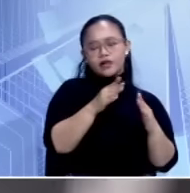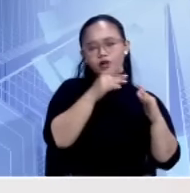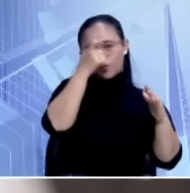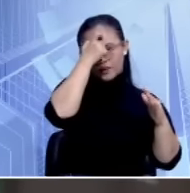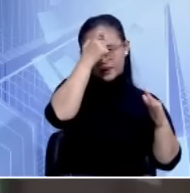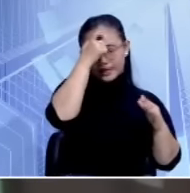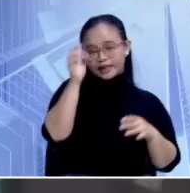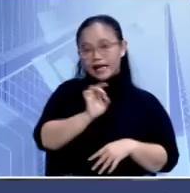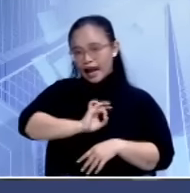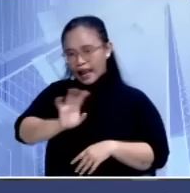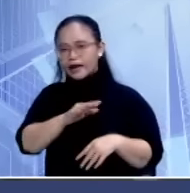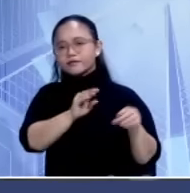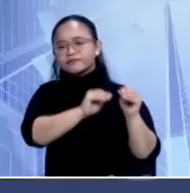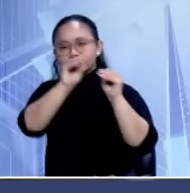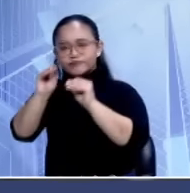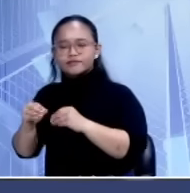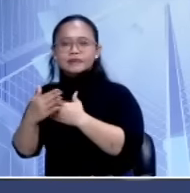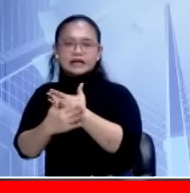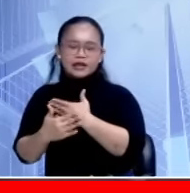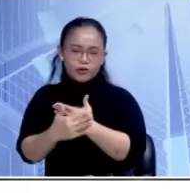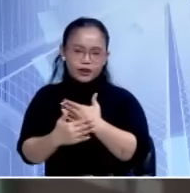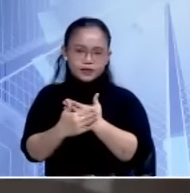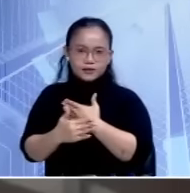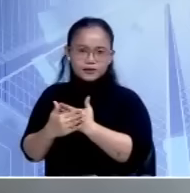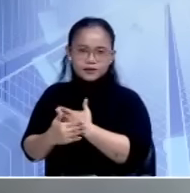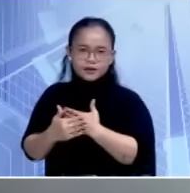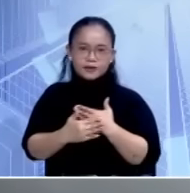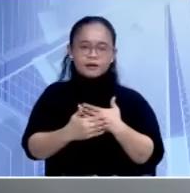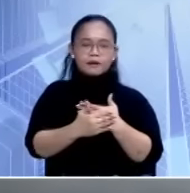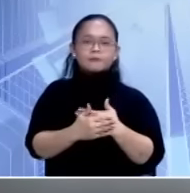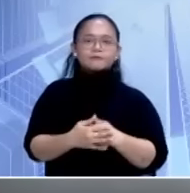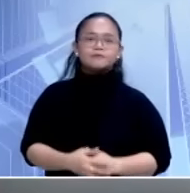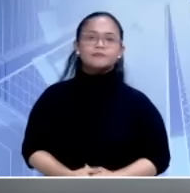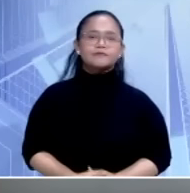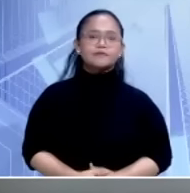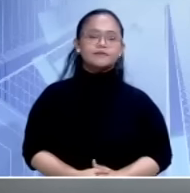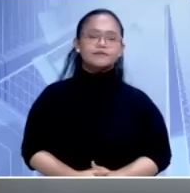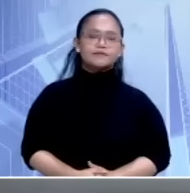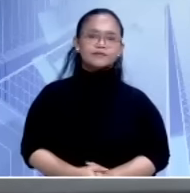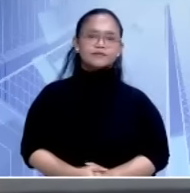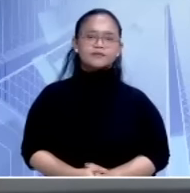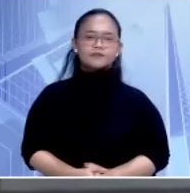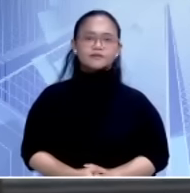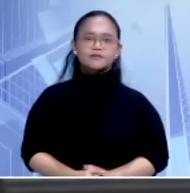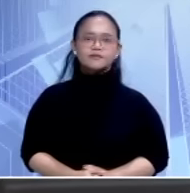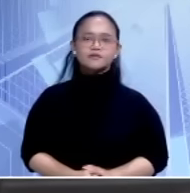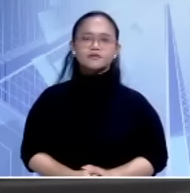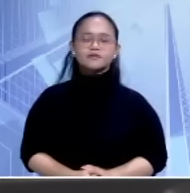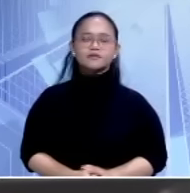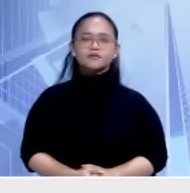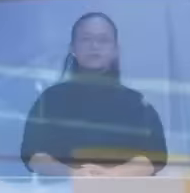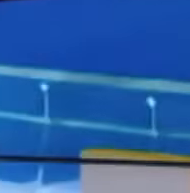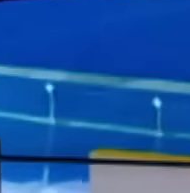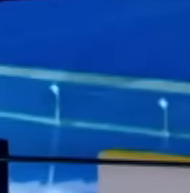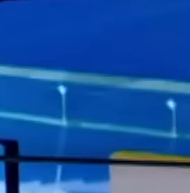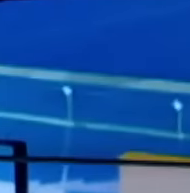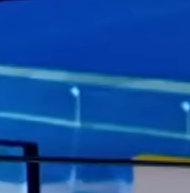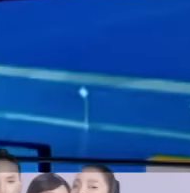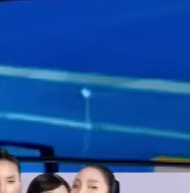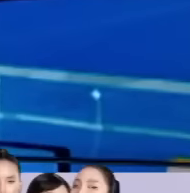dalam penanganan unit laka lantas Polres Subang. Dari Subang, Jawa Barat, Yudi Heriawan Juanda, iNews melaporkan.